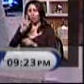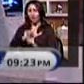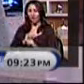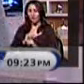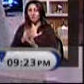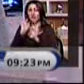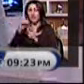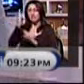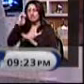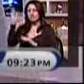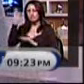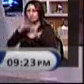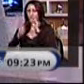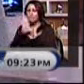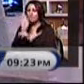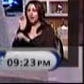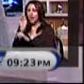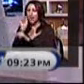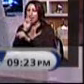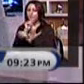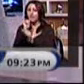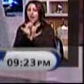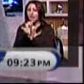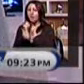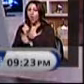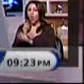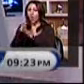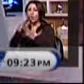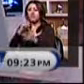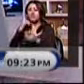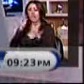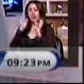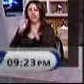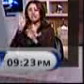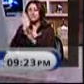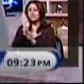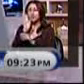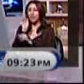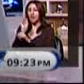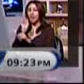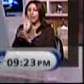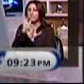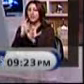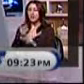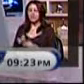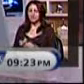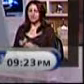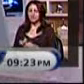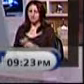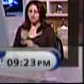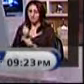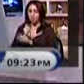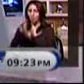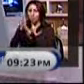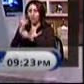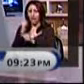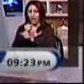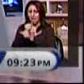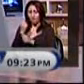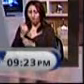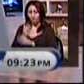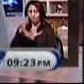وبعدين نعمل ديمقراطيه. لا، لن نتعلم الديمقراطيه الا بالمزيد من الاجراءات الديمقراطيه. فانا الحقيقه قولا واحدا